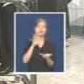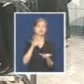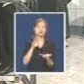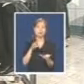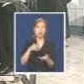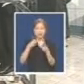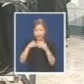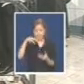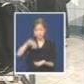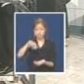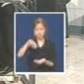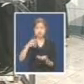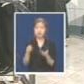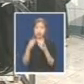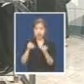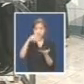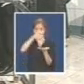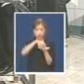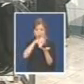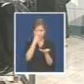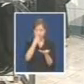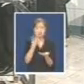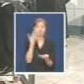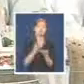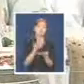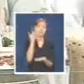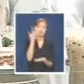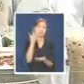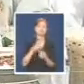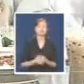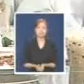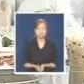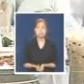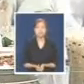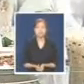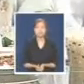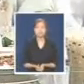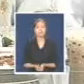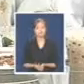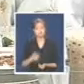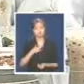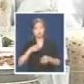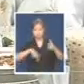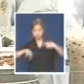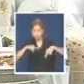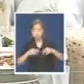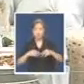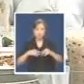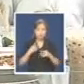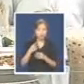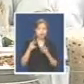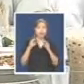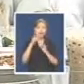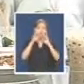แต่ว่าเราเรามีค่าเป็นห่วงเรามีศูนย์ปฏิบัติการดูแลถ้าของชื่อครับใน